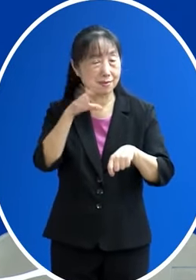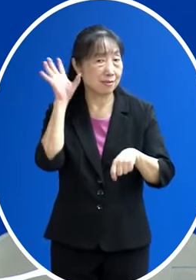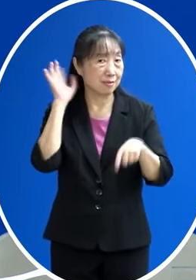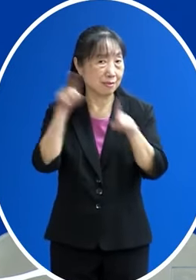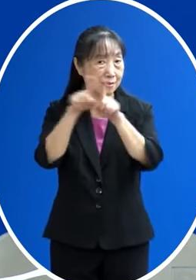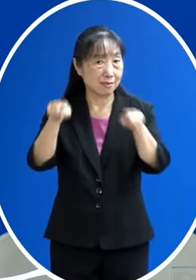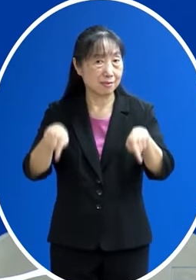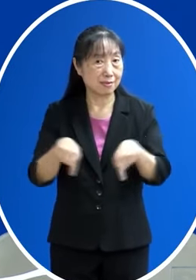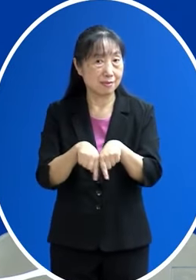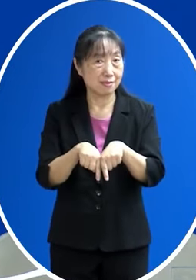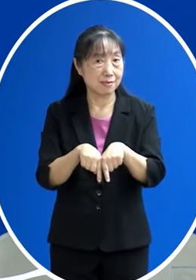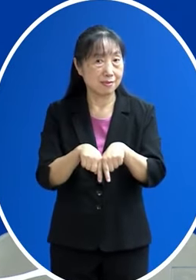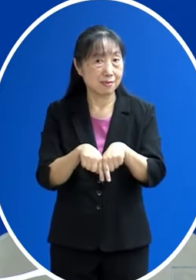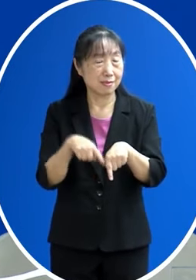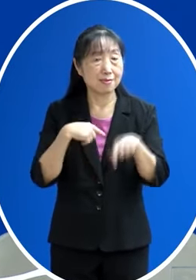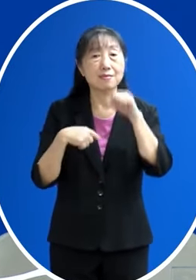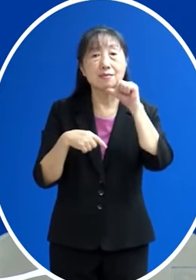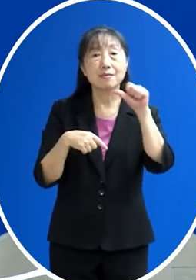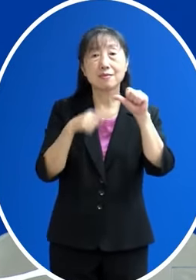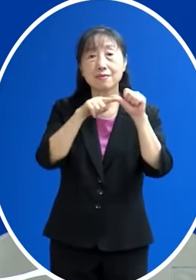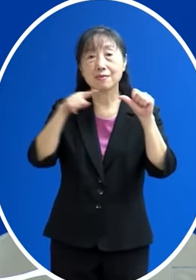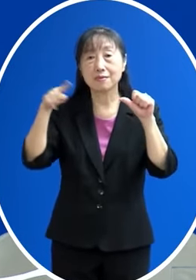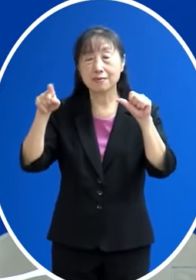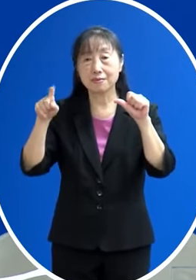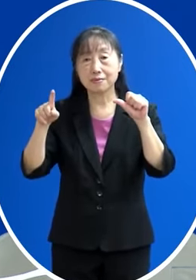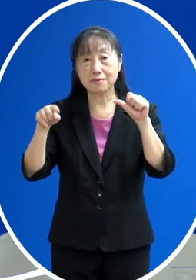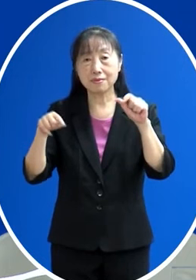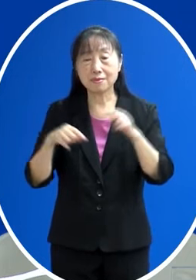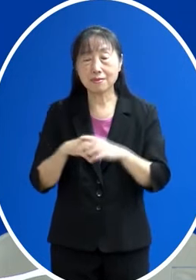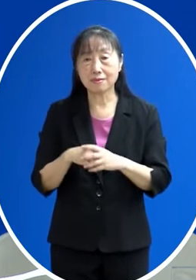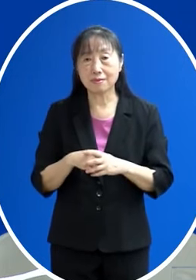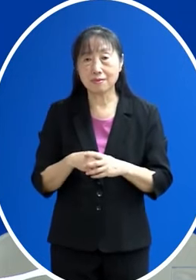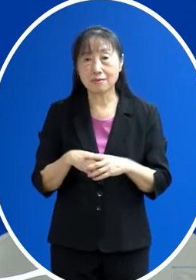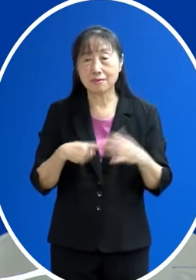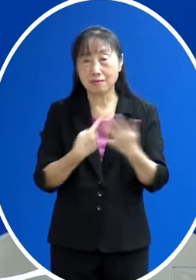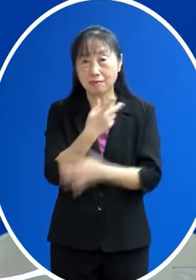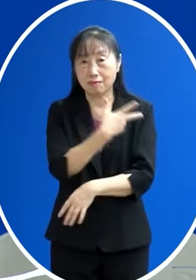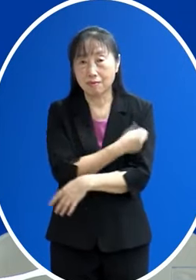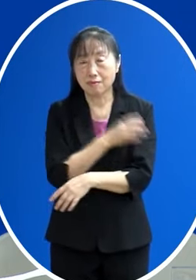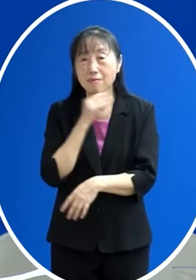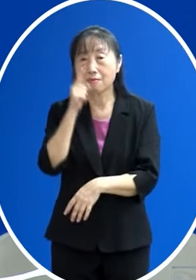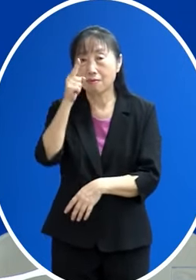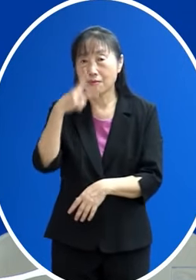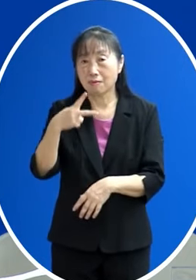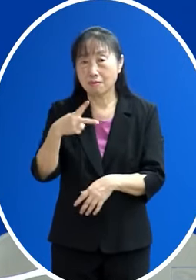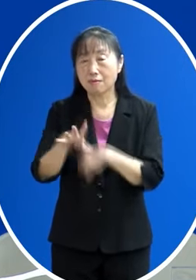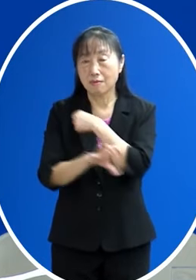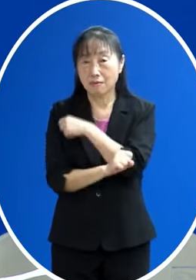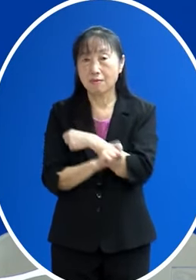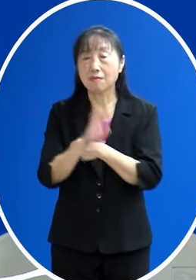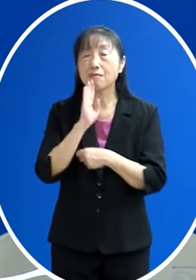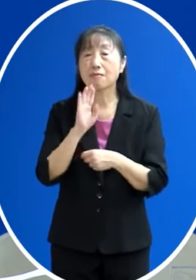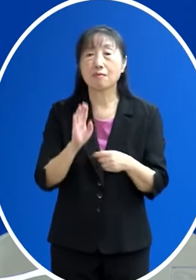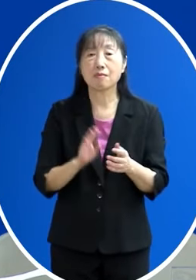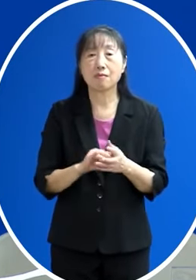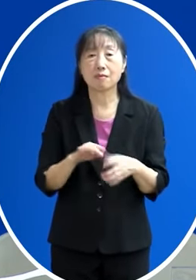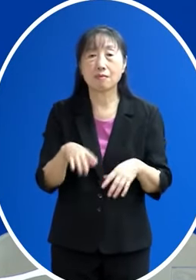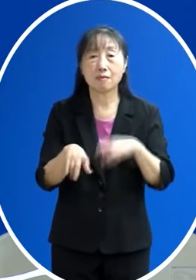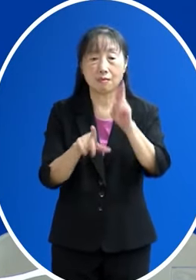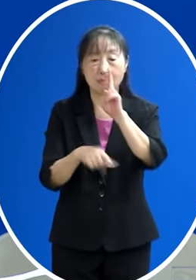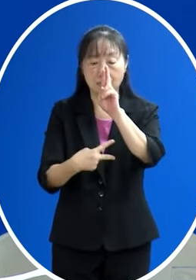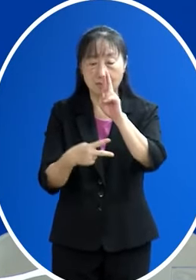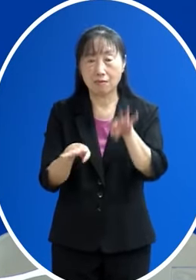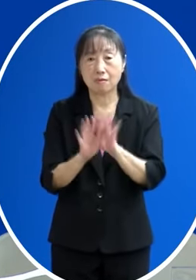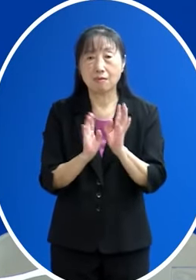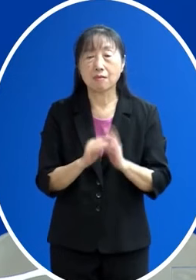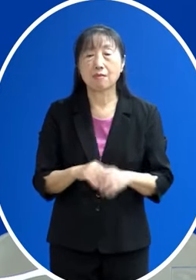合六大条件也可以免戴口罩。指挥中心今早召集专家开会讨论是否于12月1日起